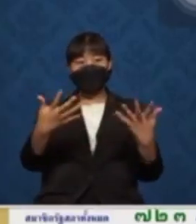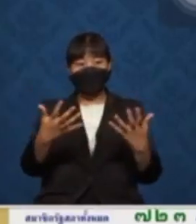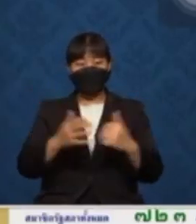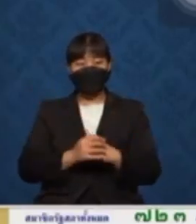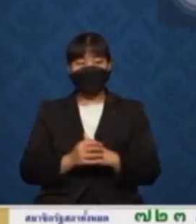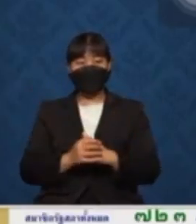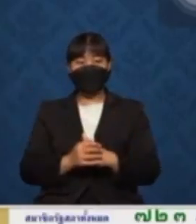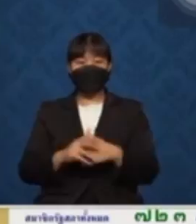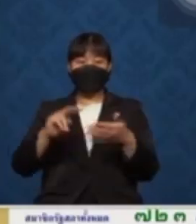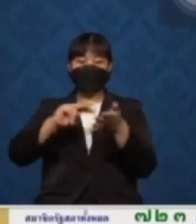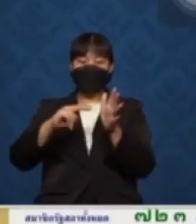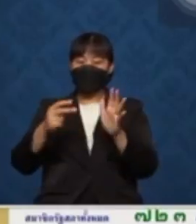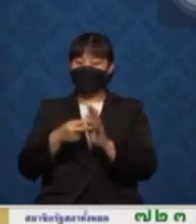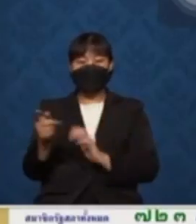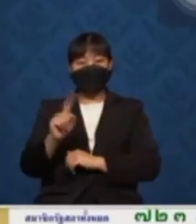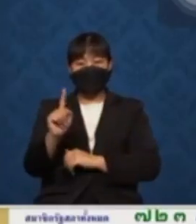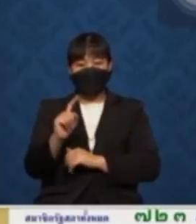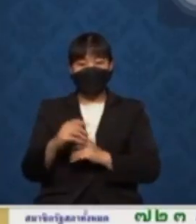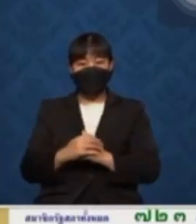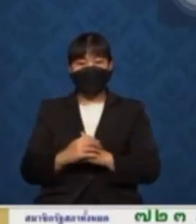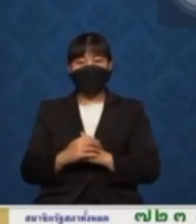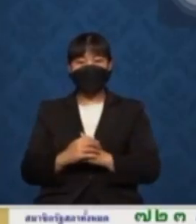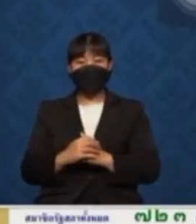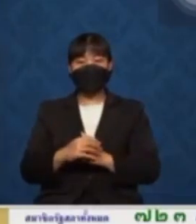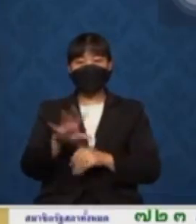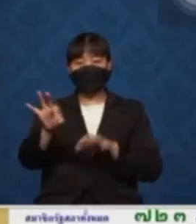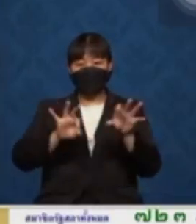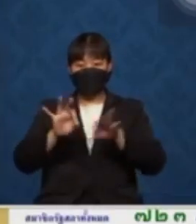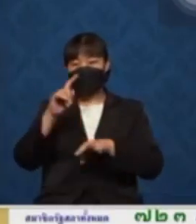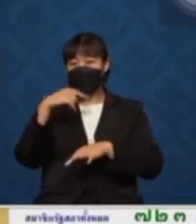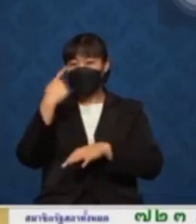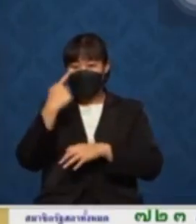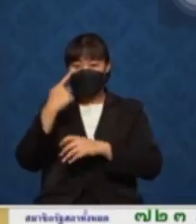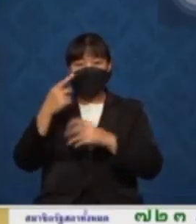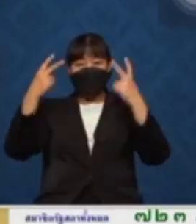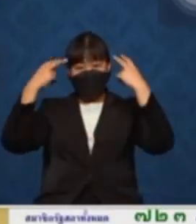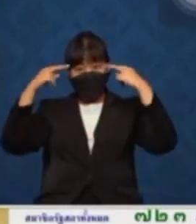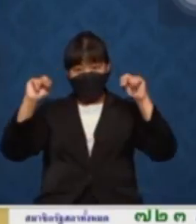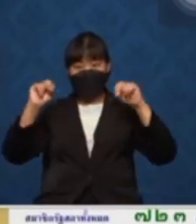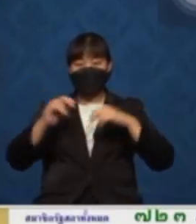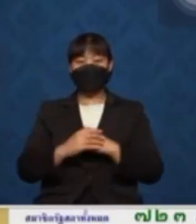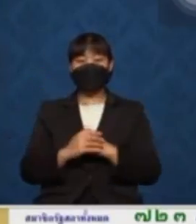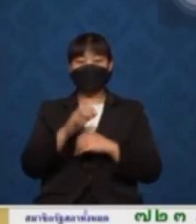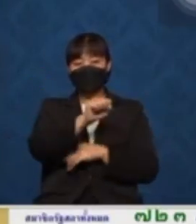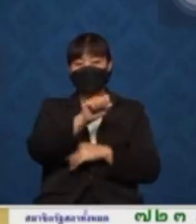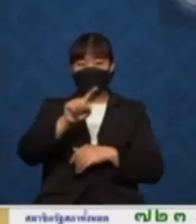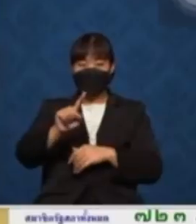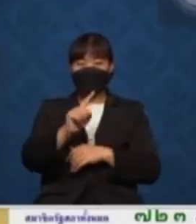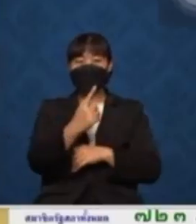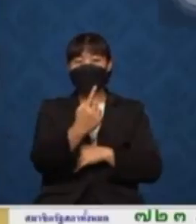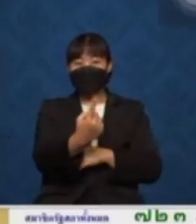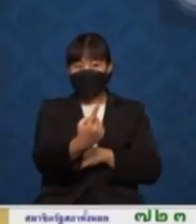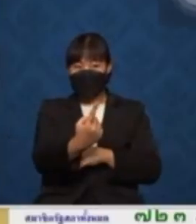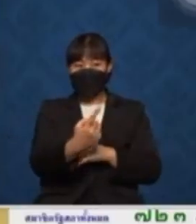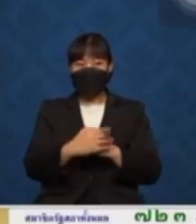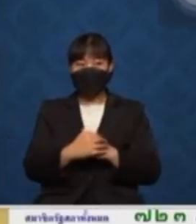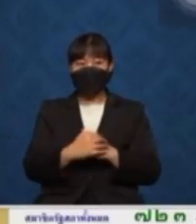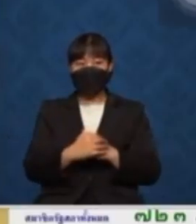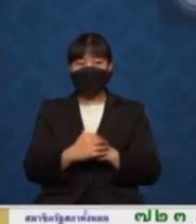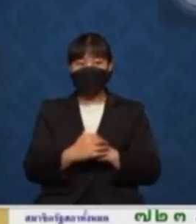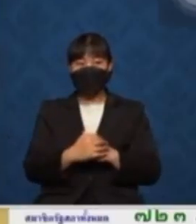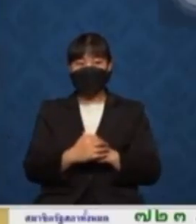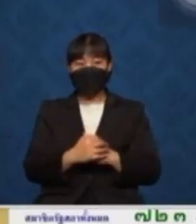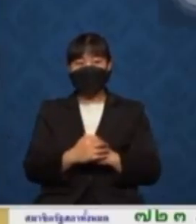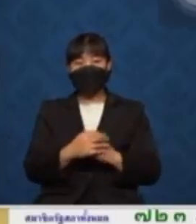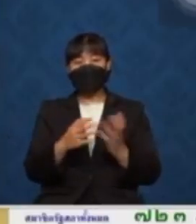ว่านั่นหมายความว่าในการเลือกตั้งในการเลือกว่าใครจะดำรงตำแหน่งเป็นนายกรัฐมนตรีนั้นสว1คนเนี่ยจะมีอำนาจเท่ากับประชาชน 70,000